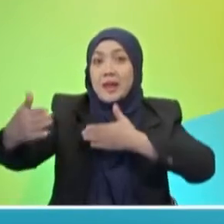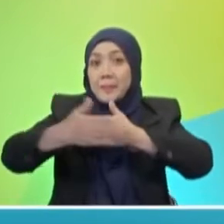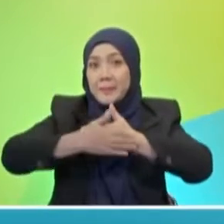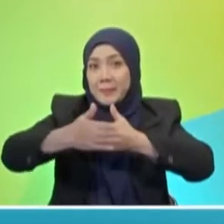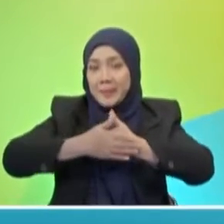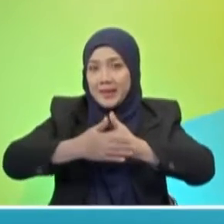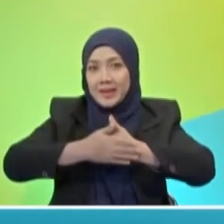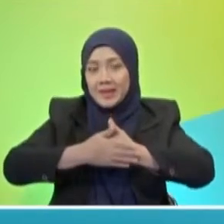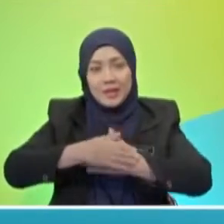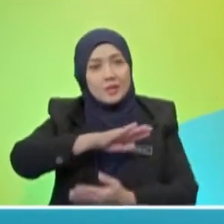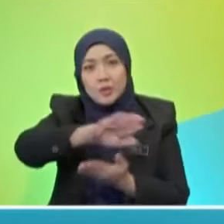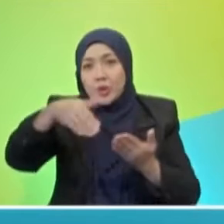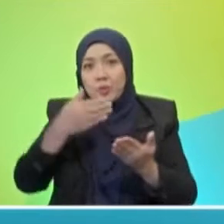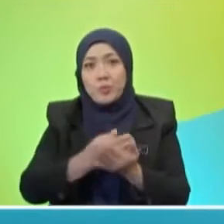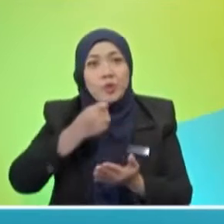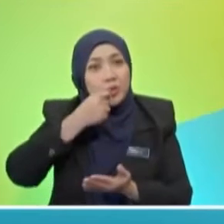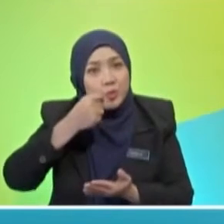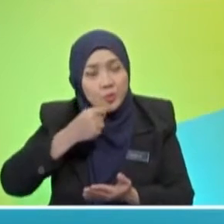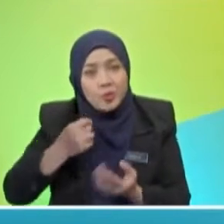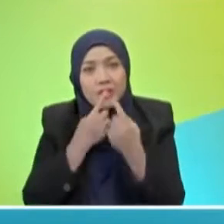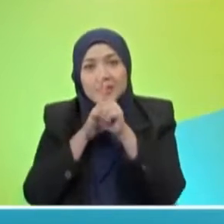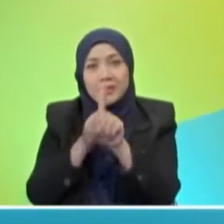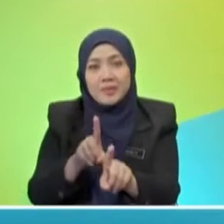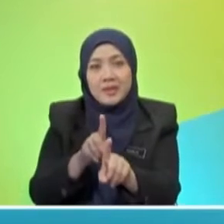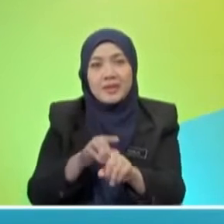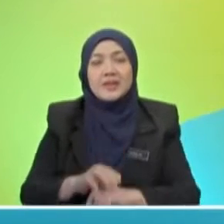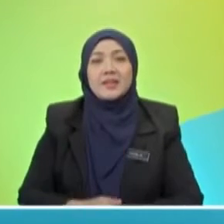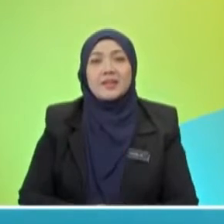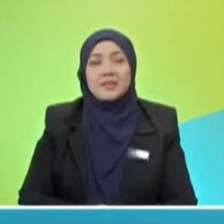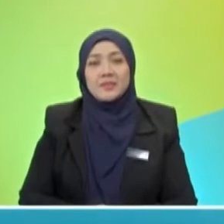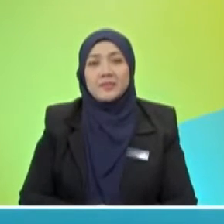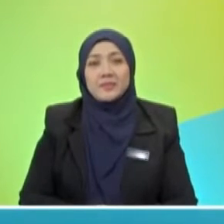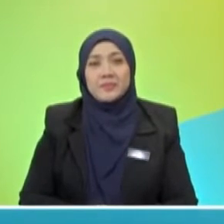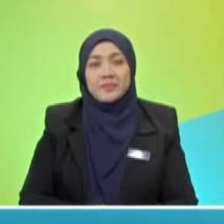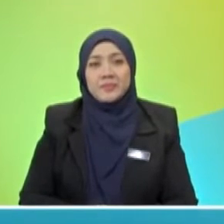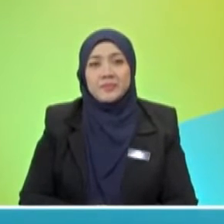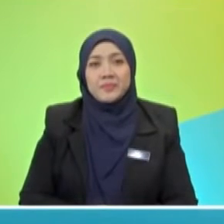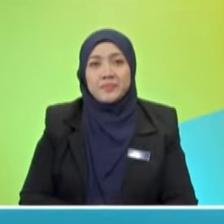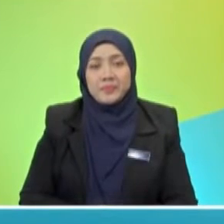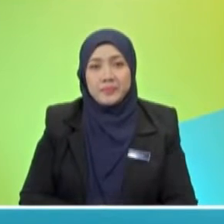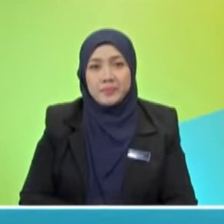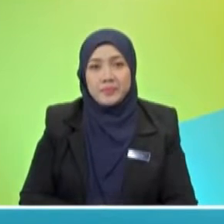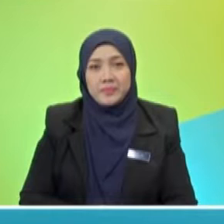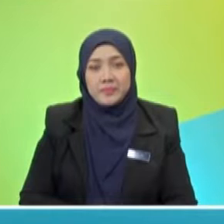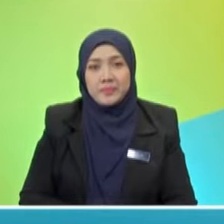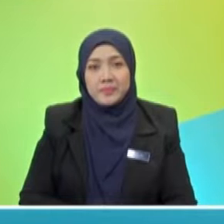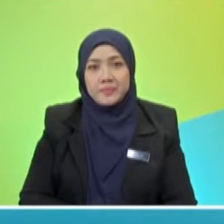tulis jawapan kamu. Tulis jawapan kamu. Menggunakan kaedah potong depan, potong belakang atau sukat. Ya.